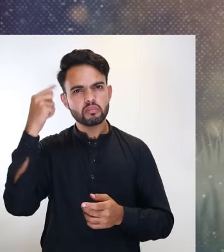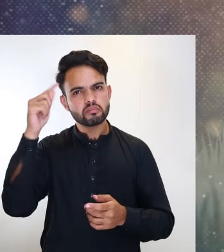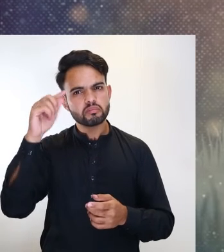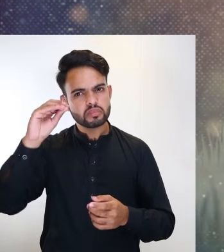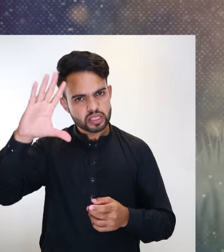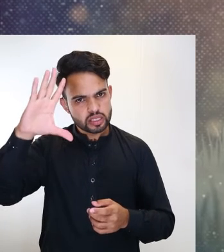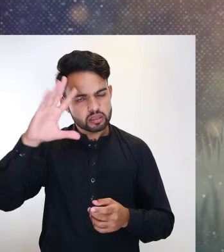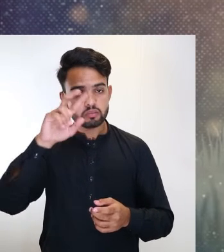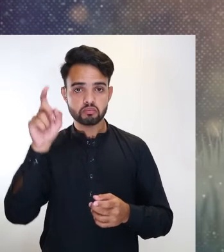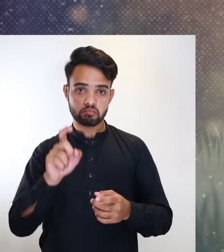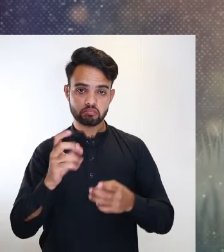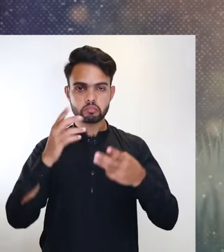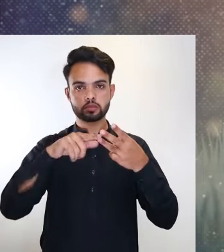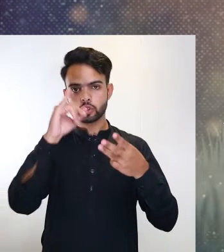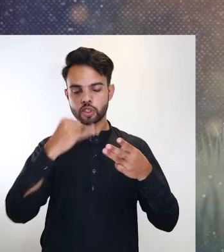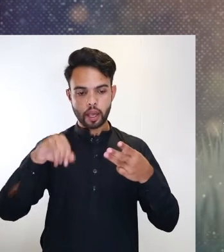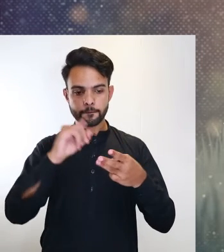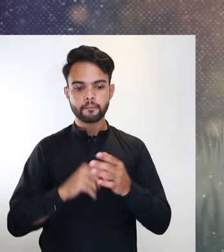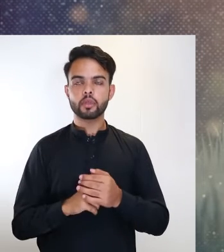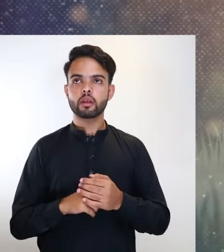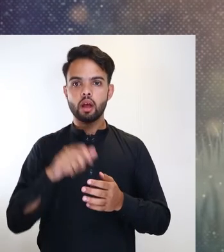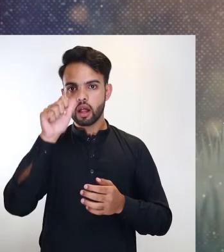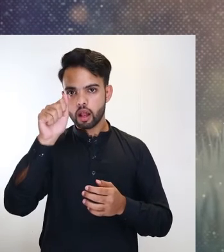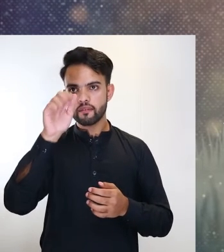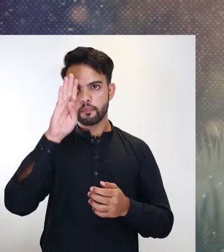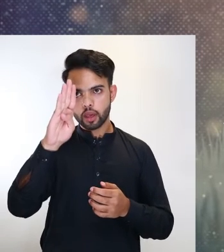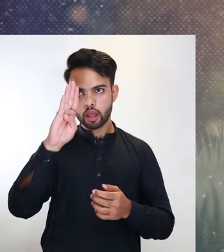है। जीम, अलिफ और बे